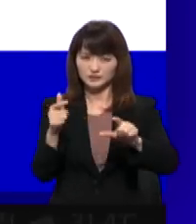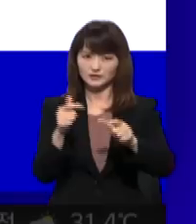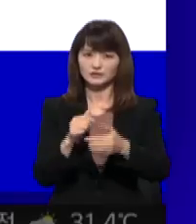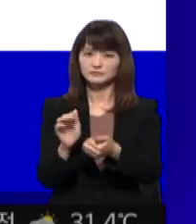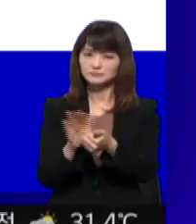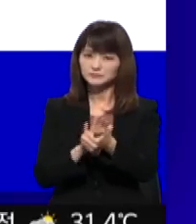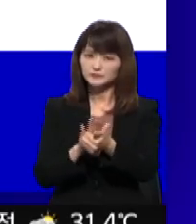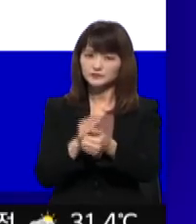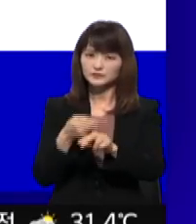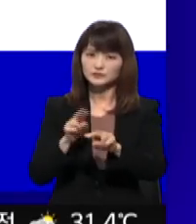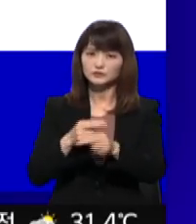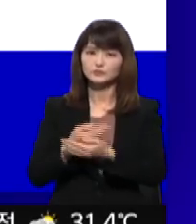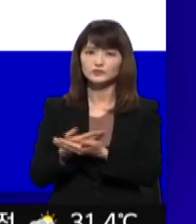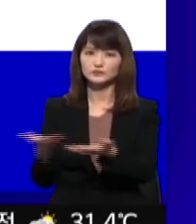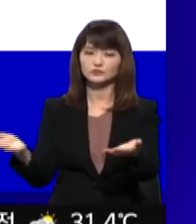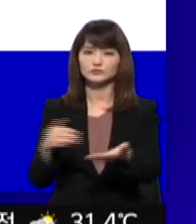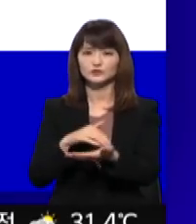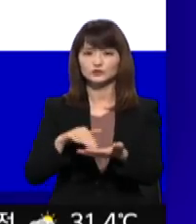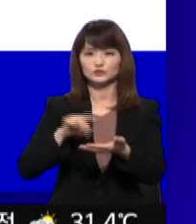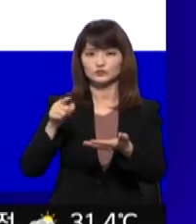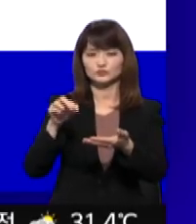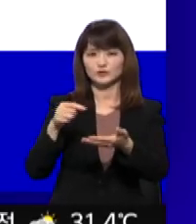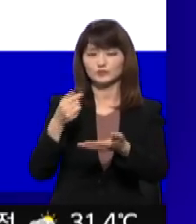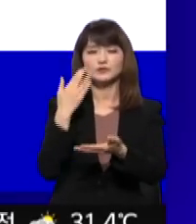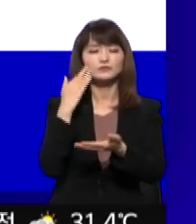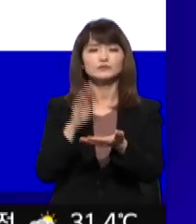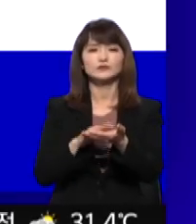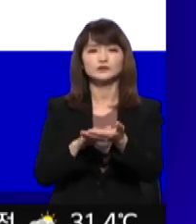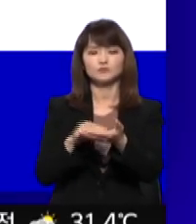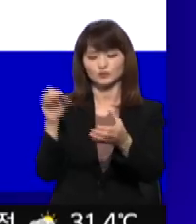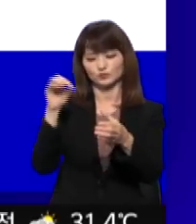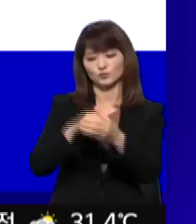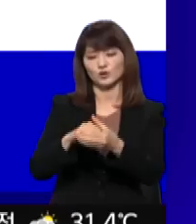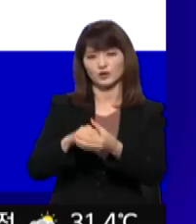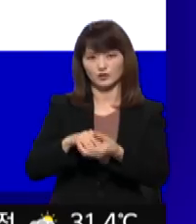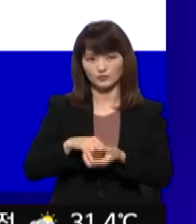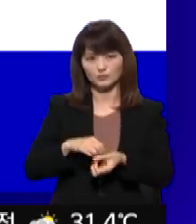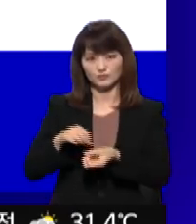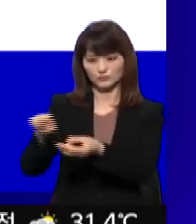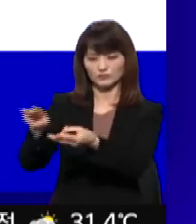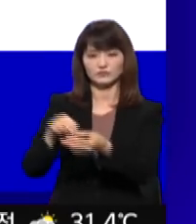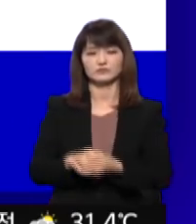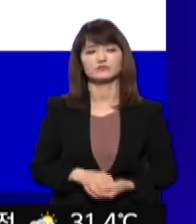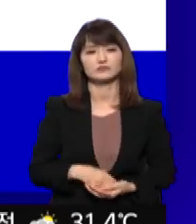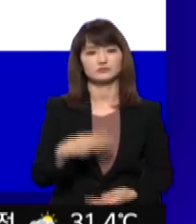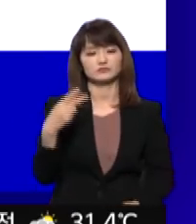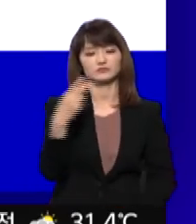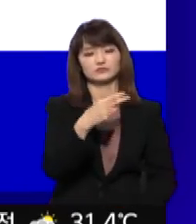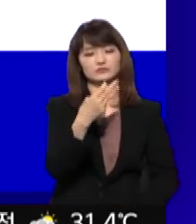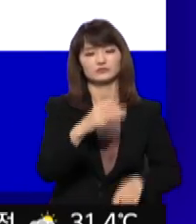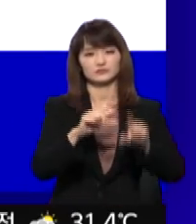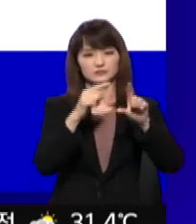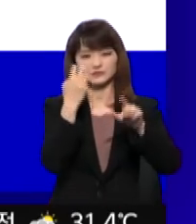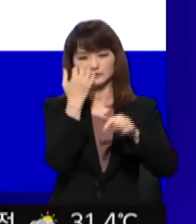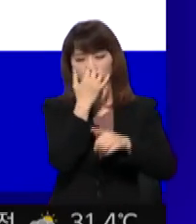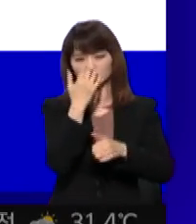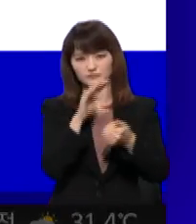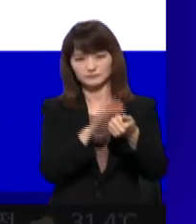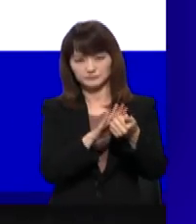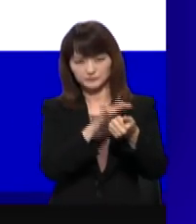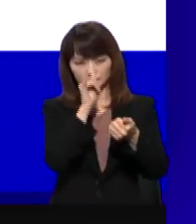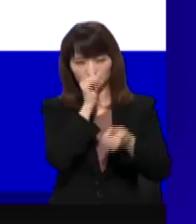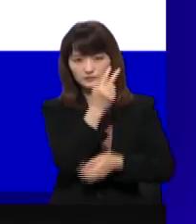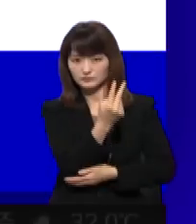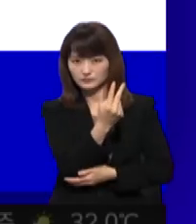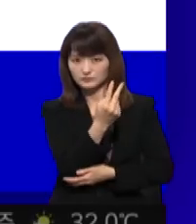선물을 했다 여기에는 수백만원대의 화장품 등도 들어가고요 성적도도 앞서 말한 2013년까지 쭉 이어져서 그 두